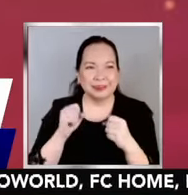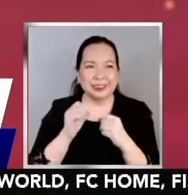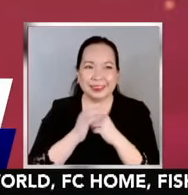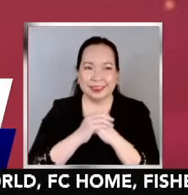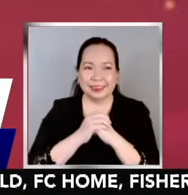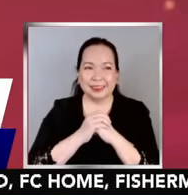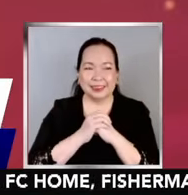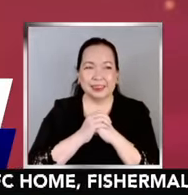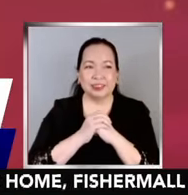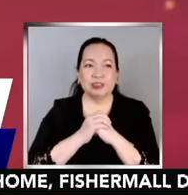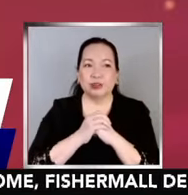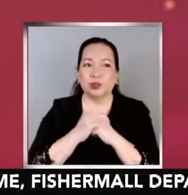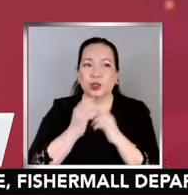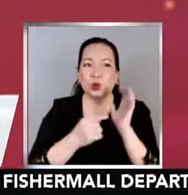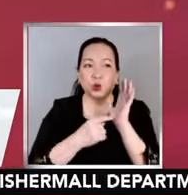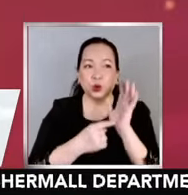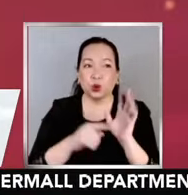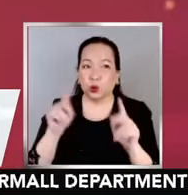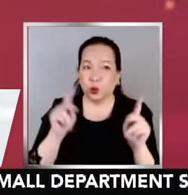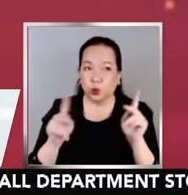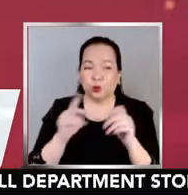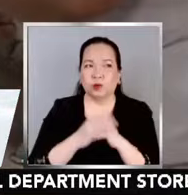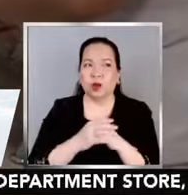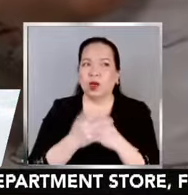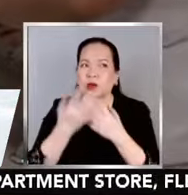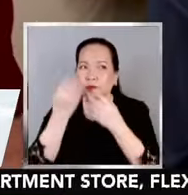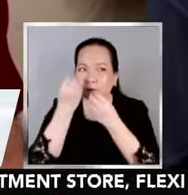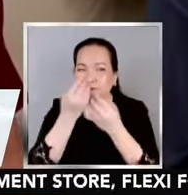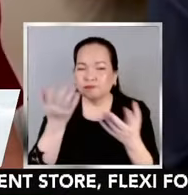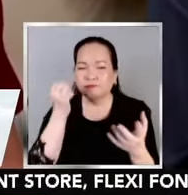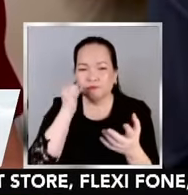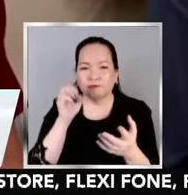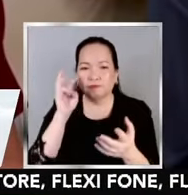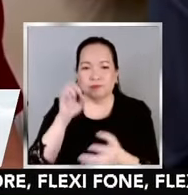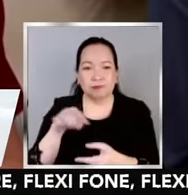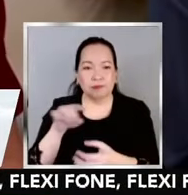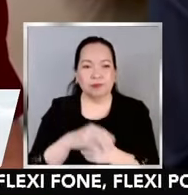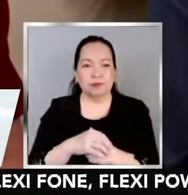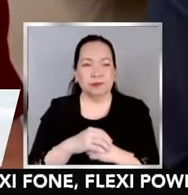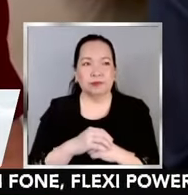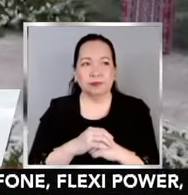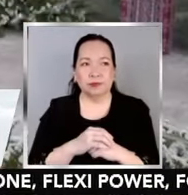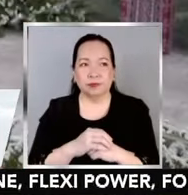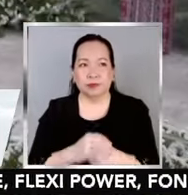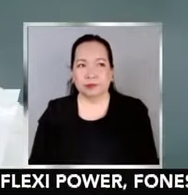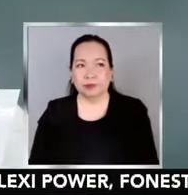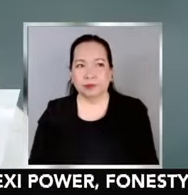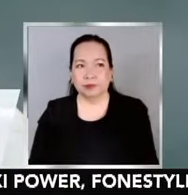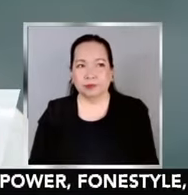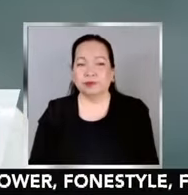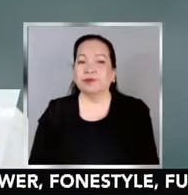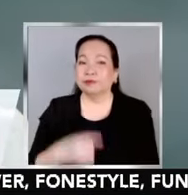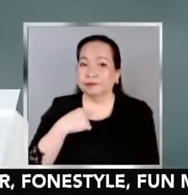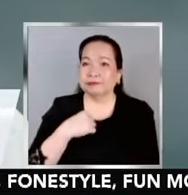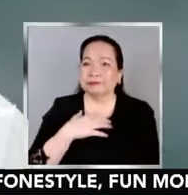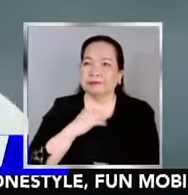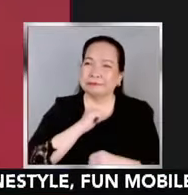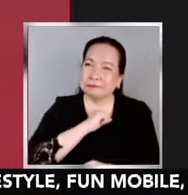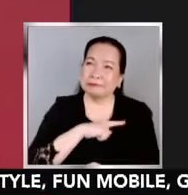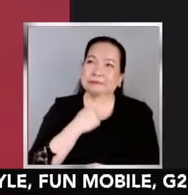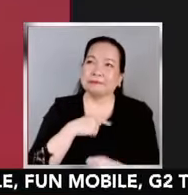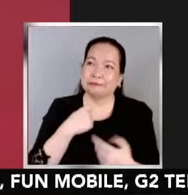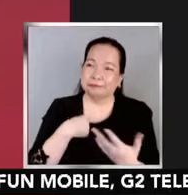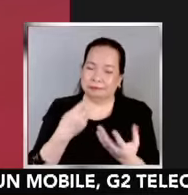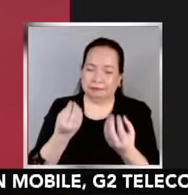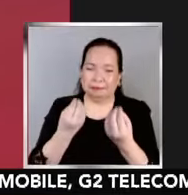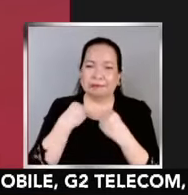to people and educate them also. I'm very grateful dahil napupunta ako sa ganitong class project na